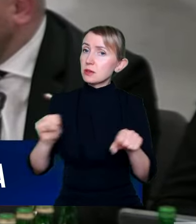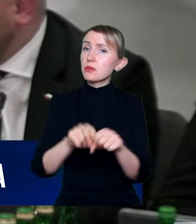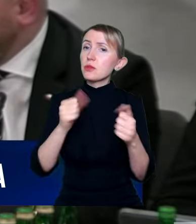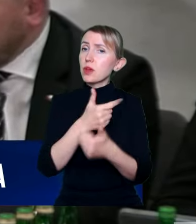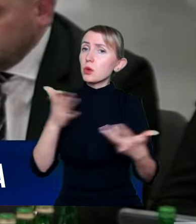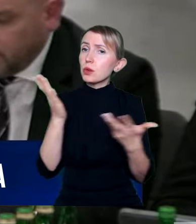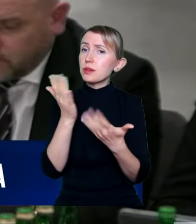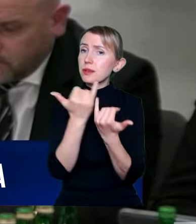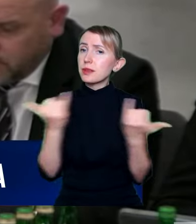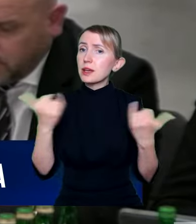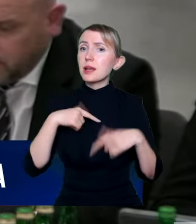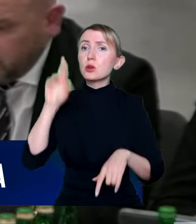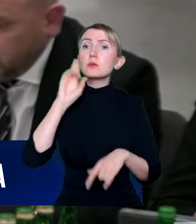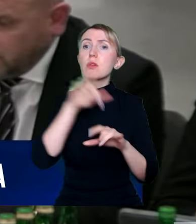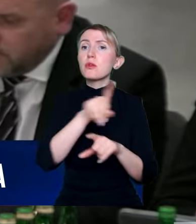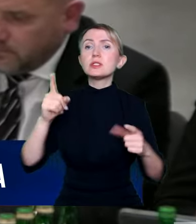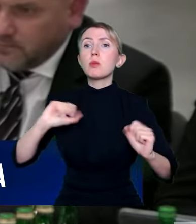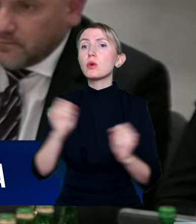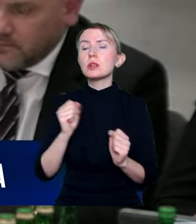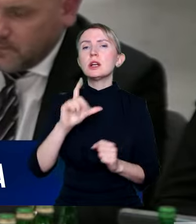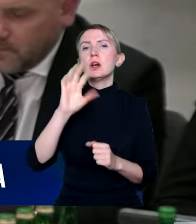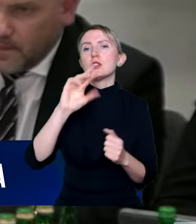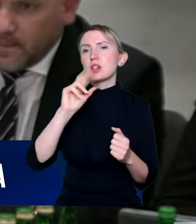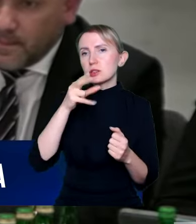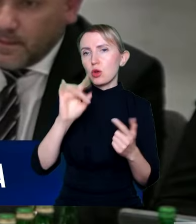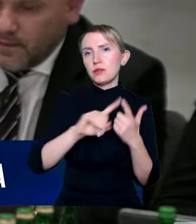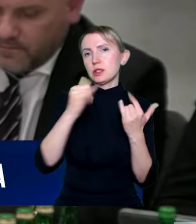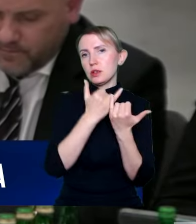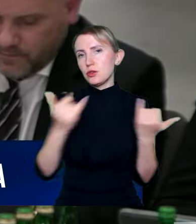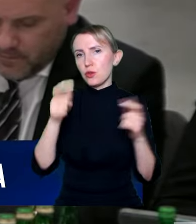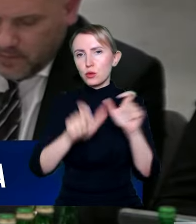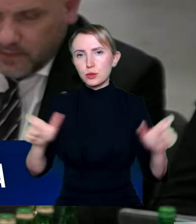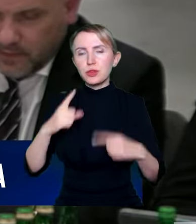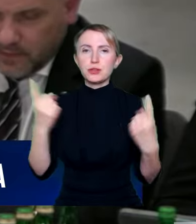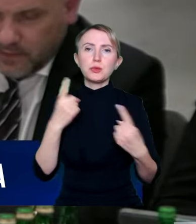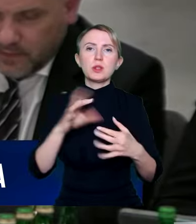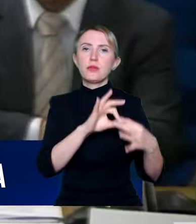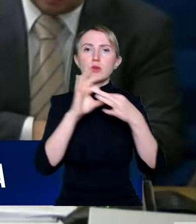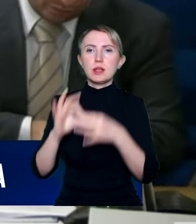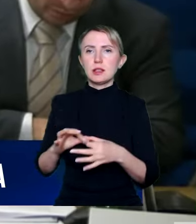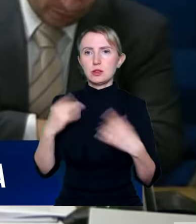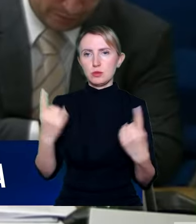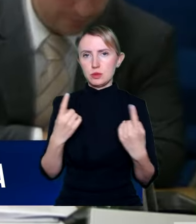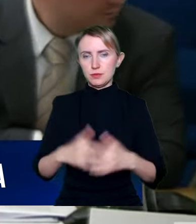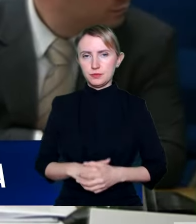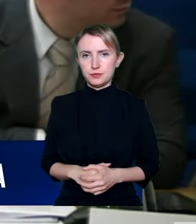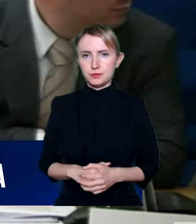argumentów. Ale rozumiem, że państwo się boicie wezwać Trzaskowskiego, innych na okoliczności, które są związane z... Ja rozumiem państwa